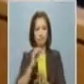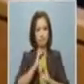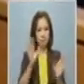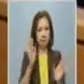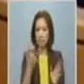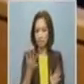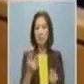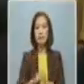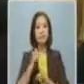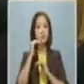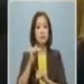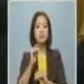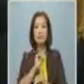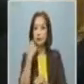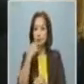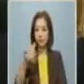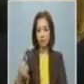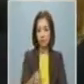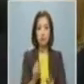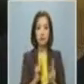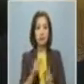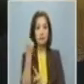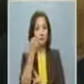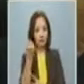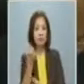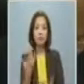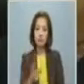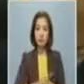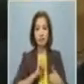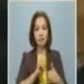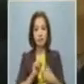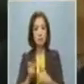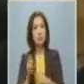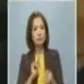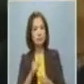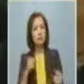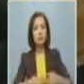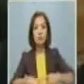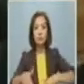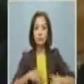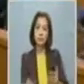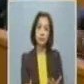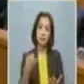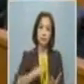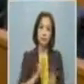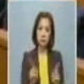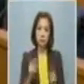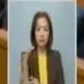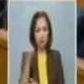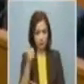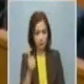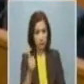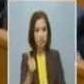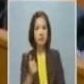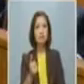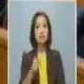นรวมถึงการกำหนดผู้ที่จะเข้ามาเป็นกรรมการสภาและยังถามเกี่ยวกับการกำหนดให้พลเรือนเข้าไปเป็นกรรมการสภาทั้งที่เป็น